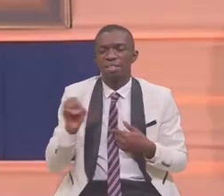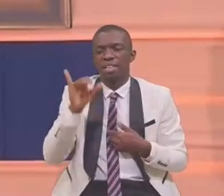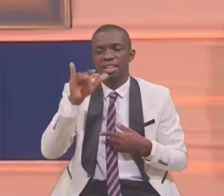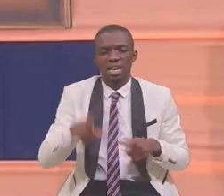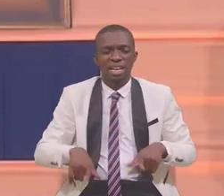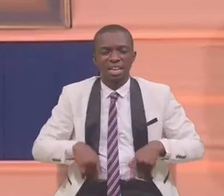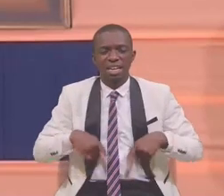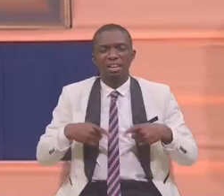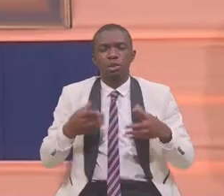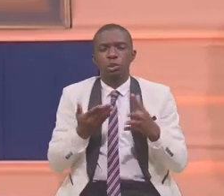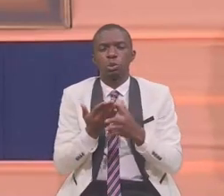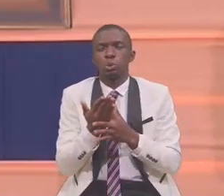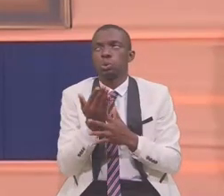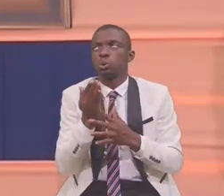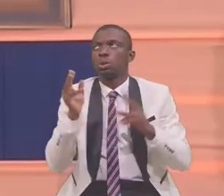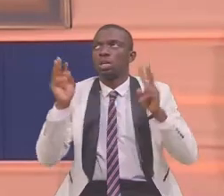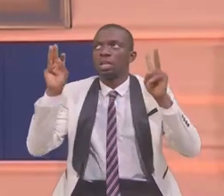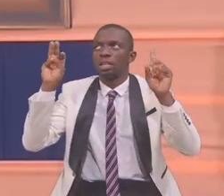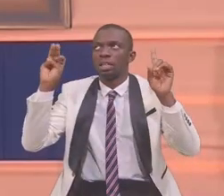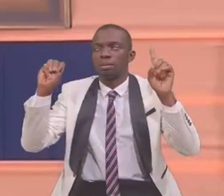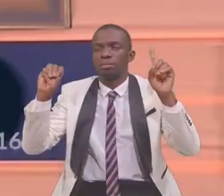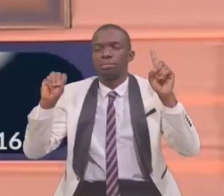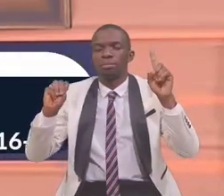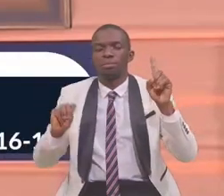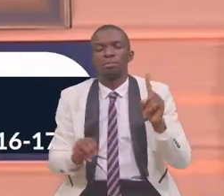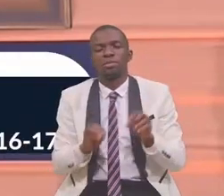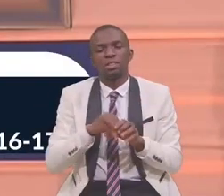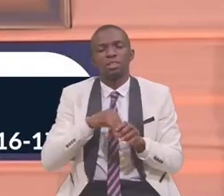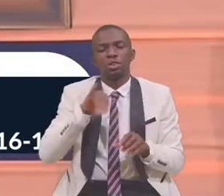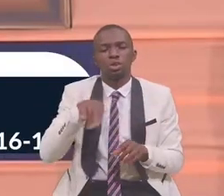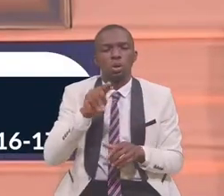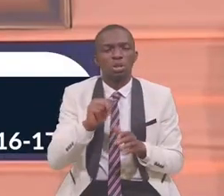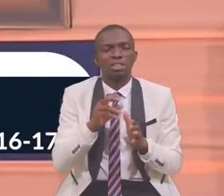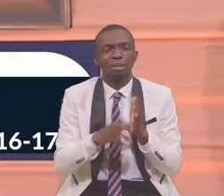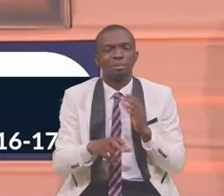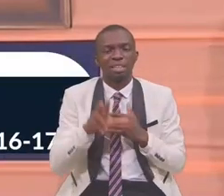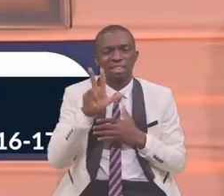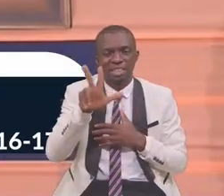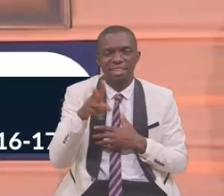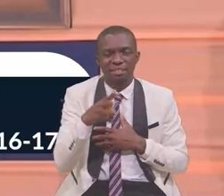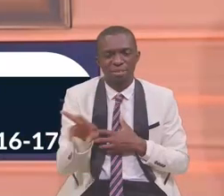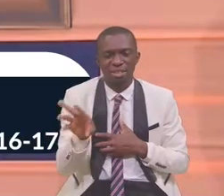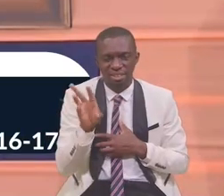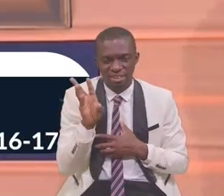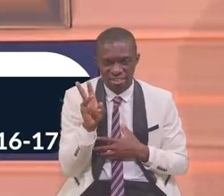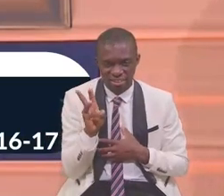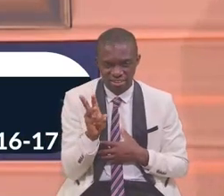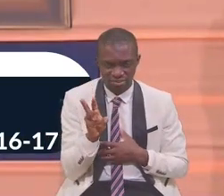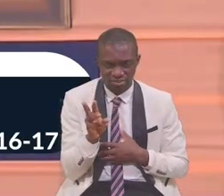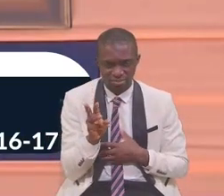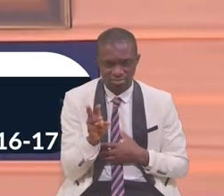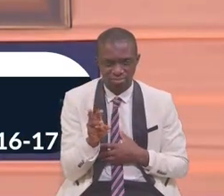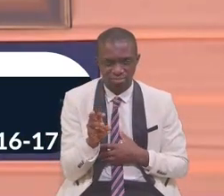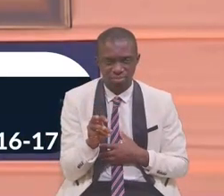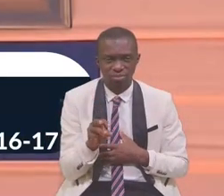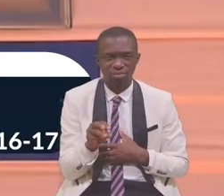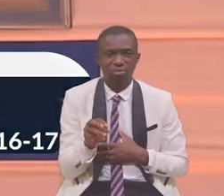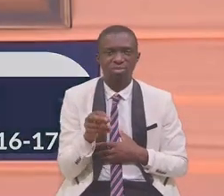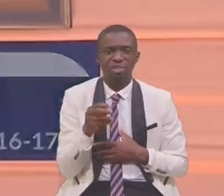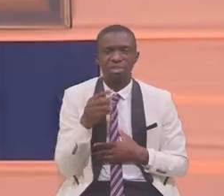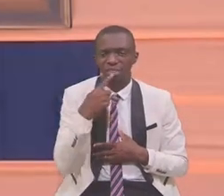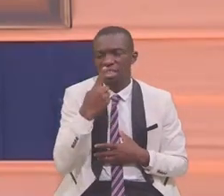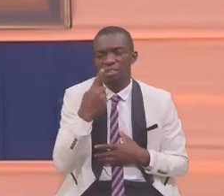3, verset 16. Jean, chapitre 3, verset 16. Car Dieu a